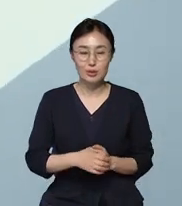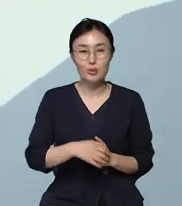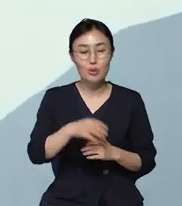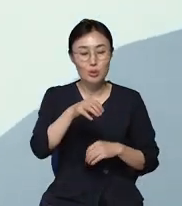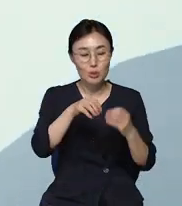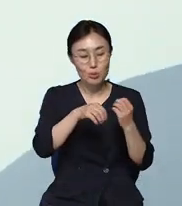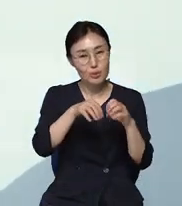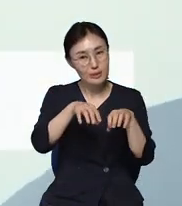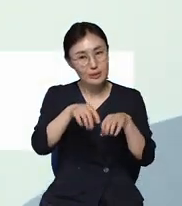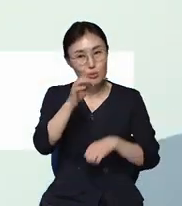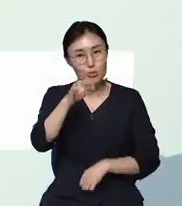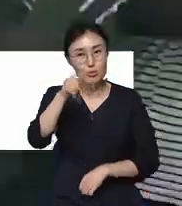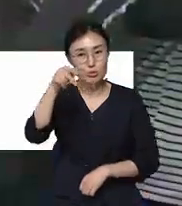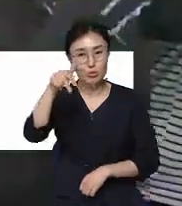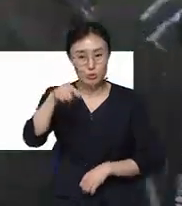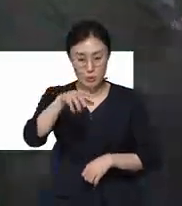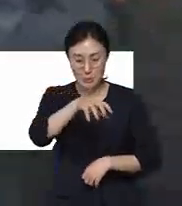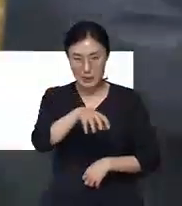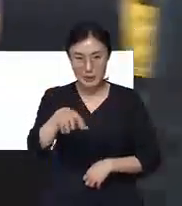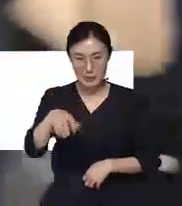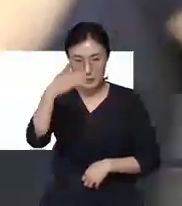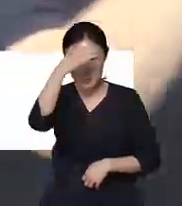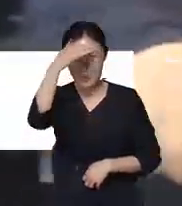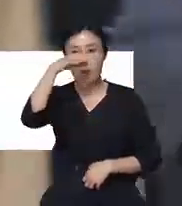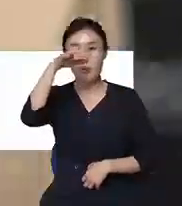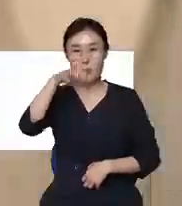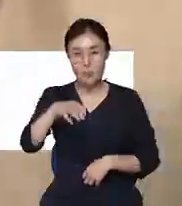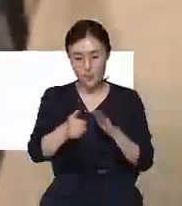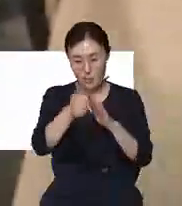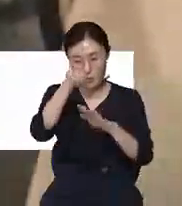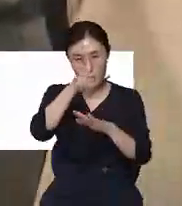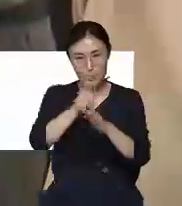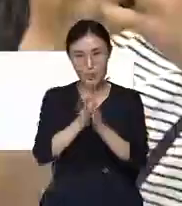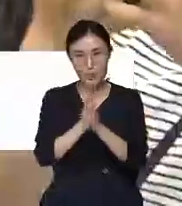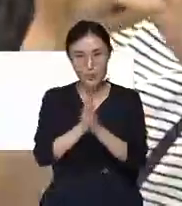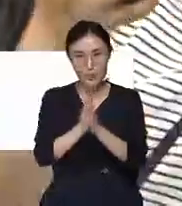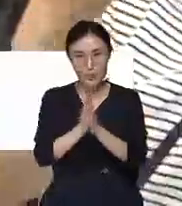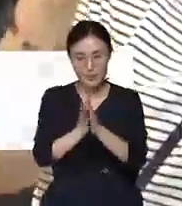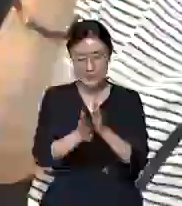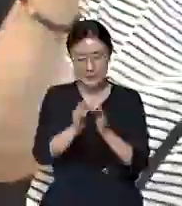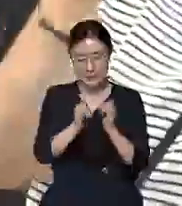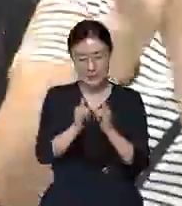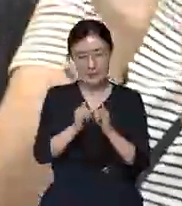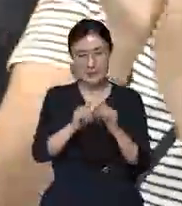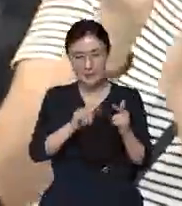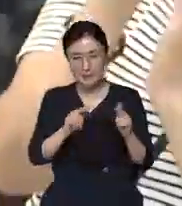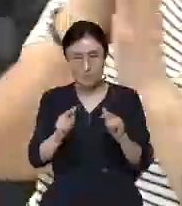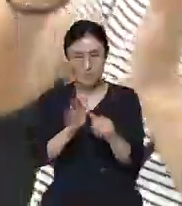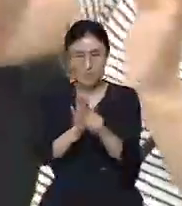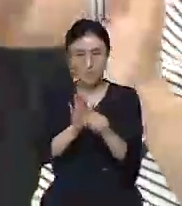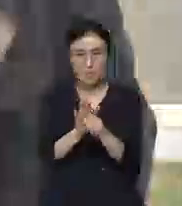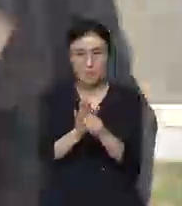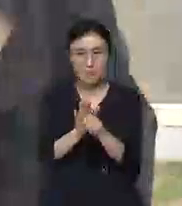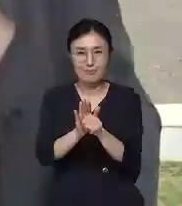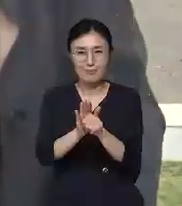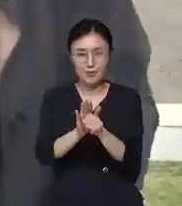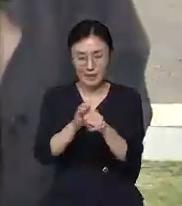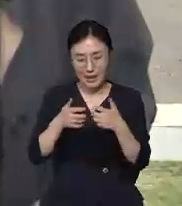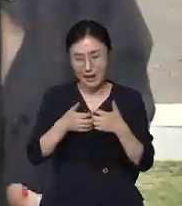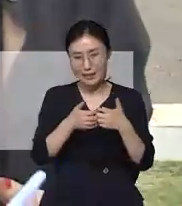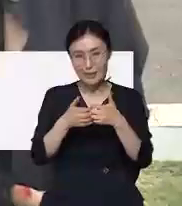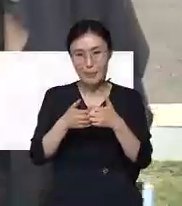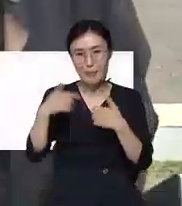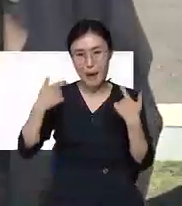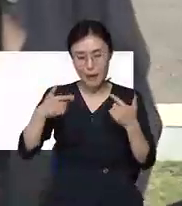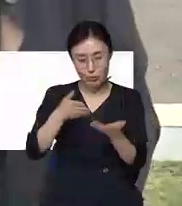우주센터 주변에 위치한 전망대는 성공적인 발사를 응원하는 시민들의 열기로 가득 찼습니다. 네, 매일